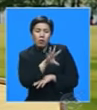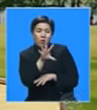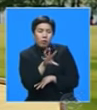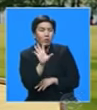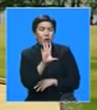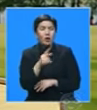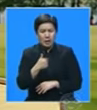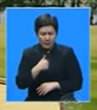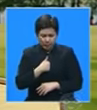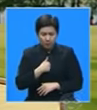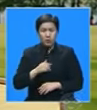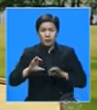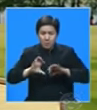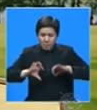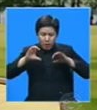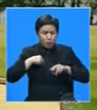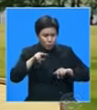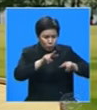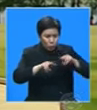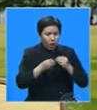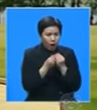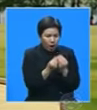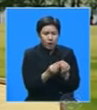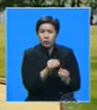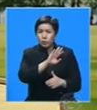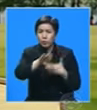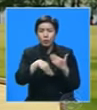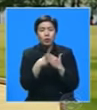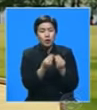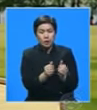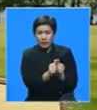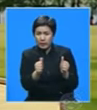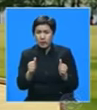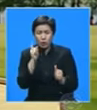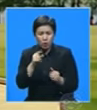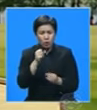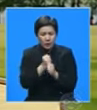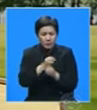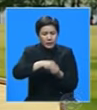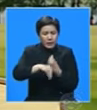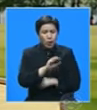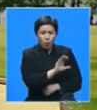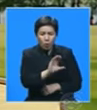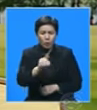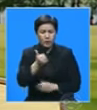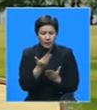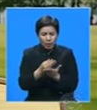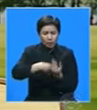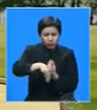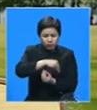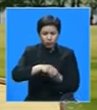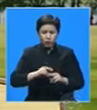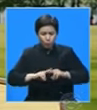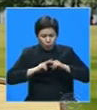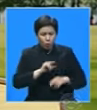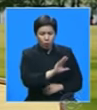แลให้ดีที่สุดนะครับมันไม่มีคดีก็ดีกันอยู่แล้วหาเงินหาทองก็ยังไม่พอใช้อยู่แล้ววันนี้ก็ทุกคนก็หาเงินตัวเป็นเกลียว